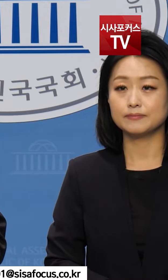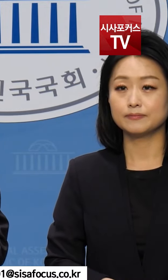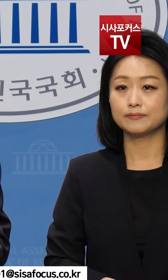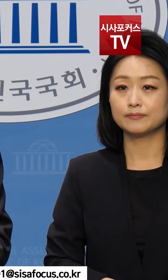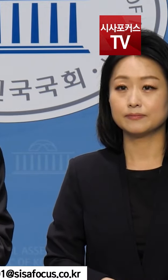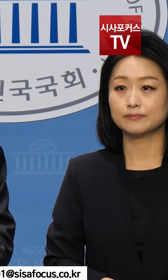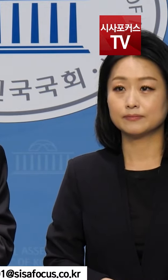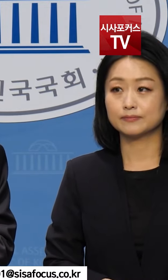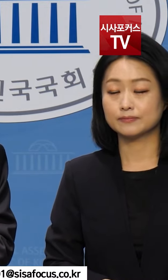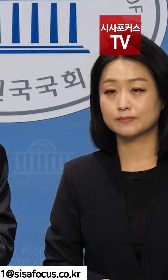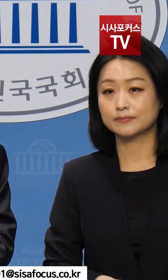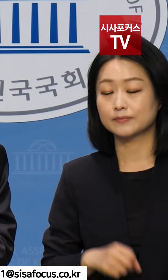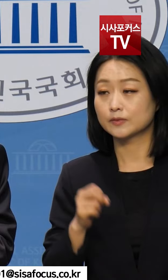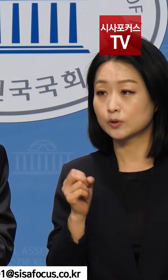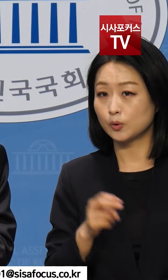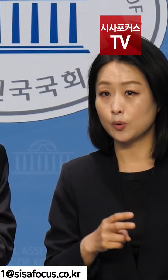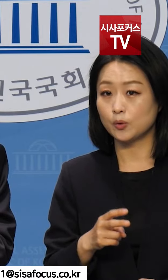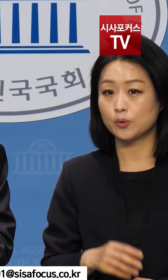심지어 조소감도 느끼죠.